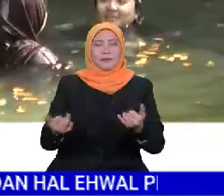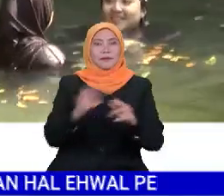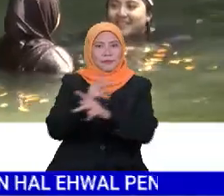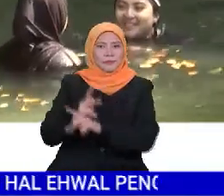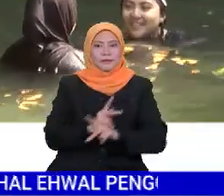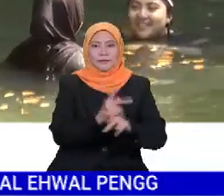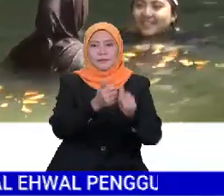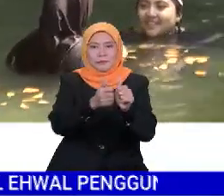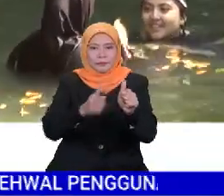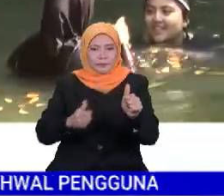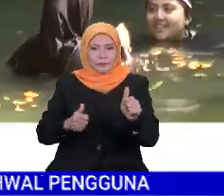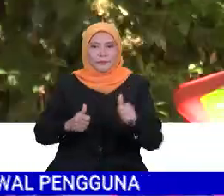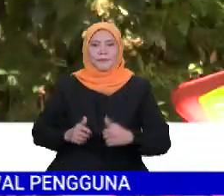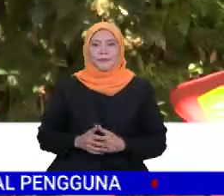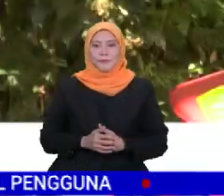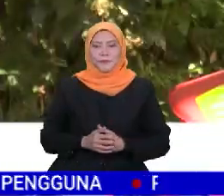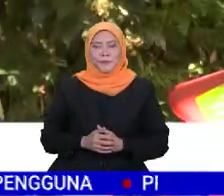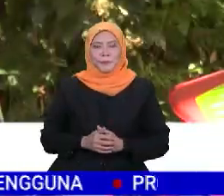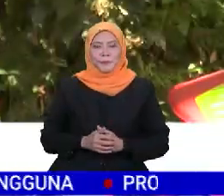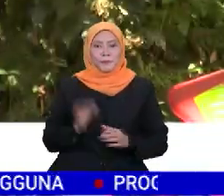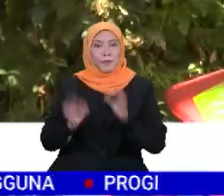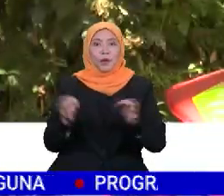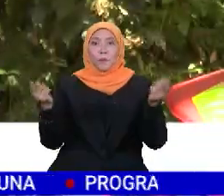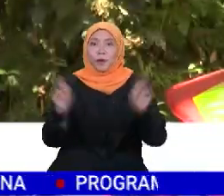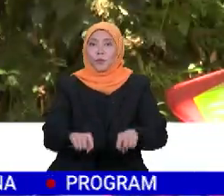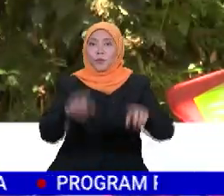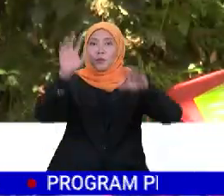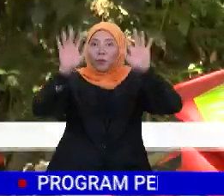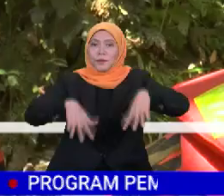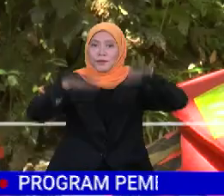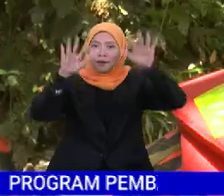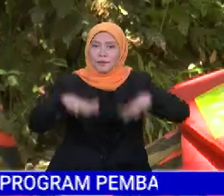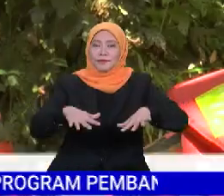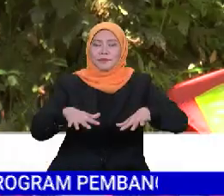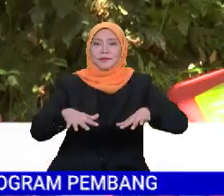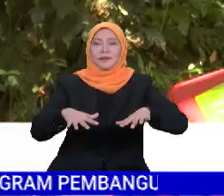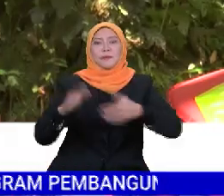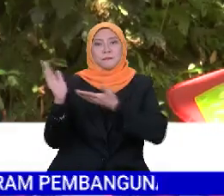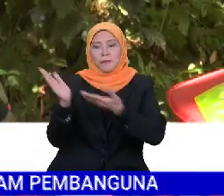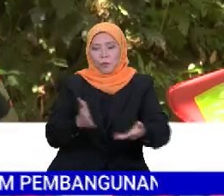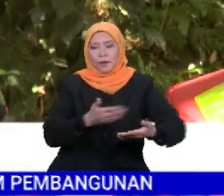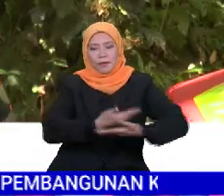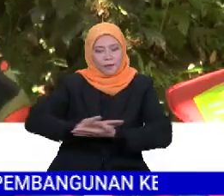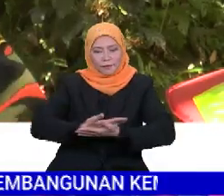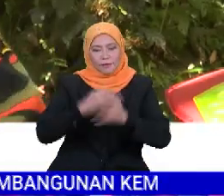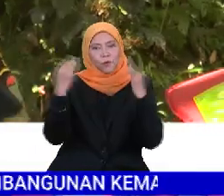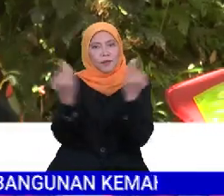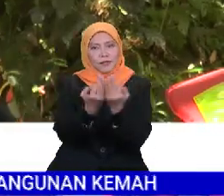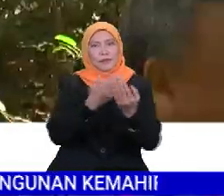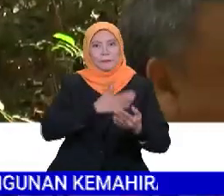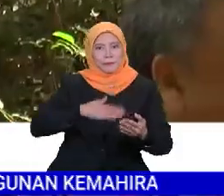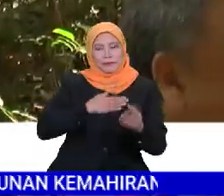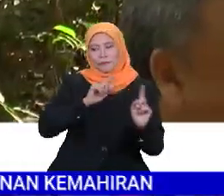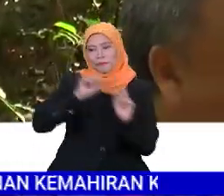langkah pencegahan. Apabila berlaku hujan, pastikan bawa anak ataupun keluarga naik ke darat